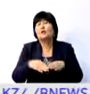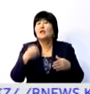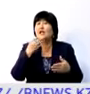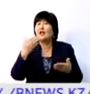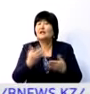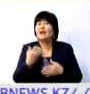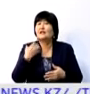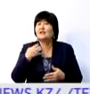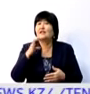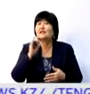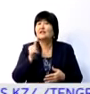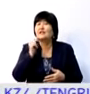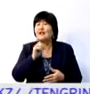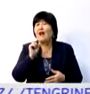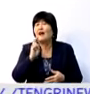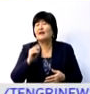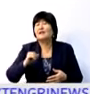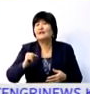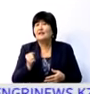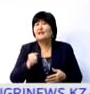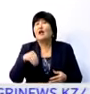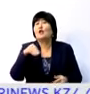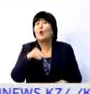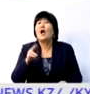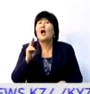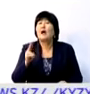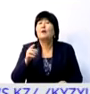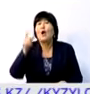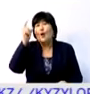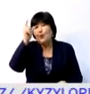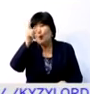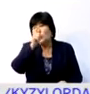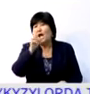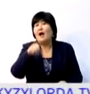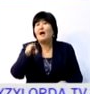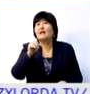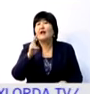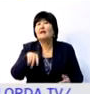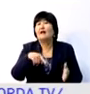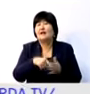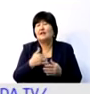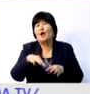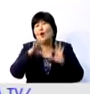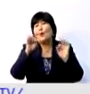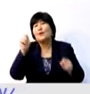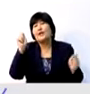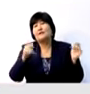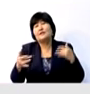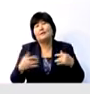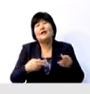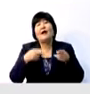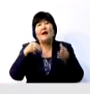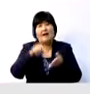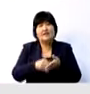жаңалық. Сырдың сыршыл ақын қыз әріптесіміз Толқын Қабылша Түркияның Адана қаласында өткен түркі әлемі және өнер фестиваліне қатысып қайтты.